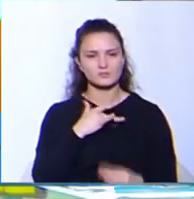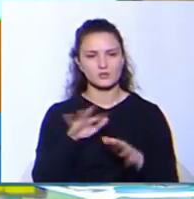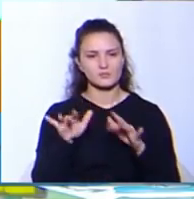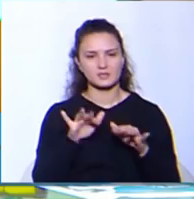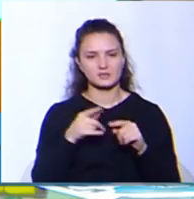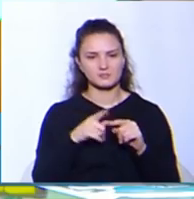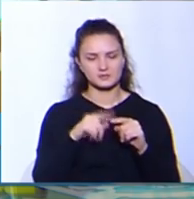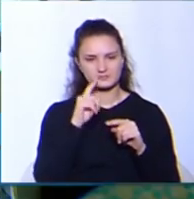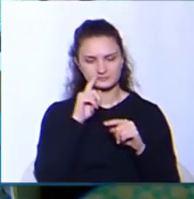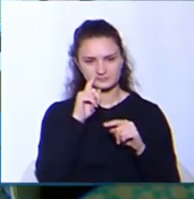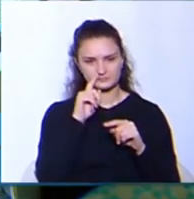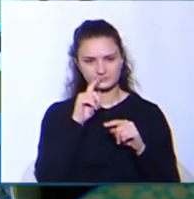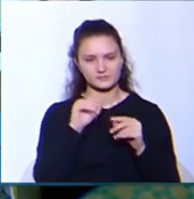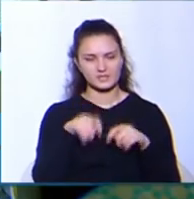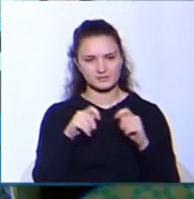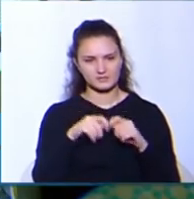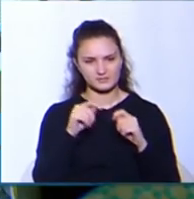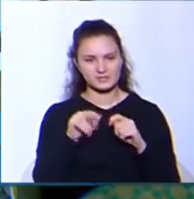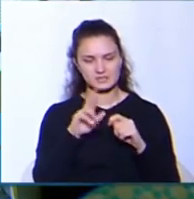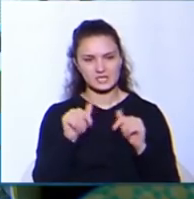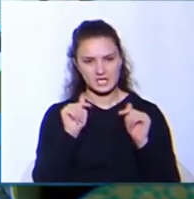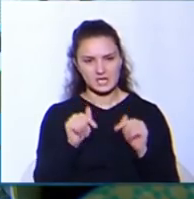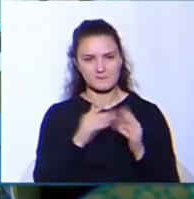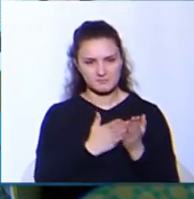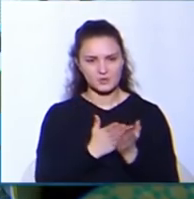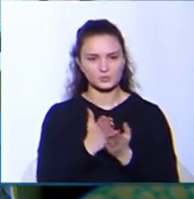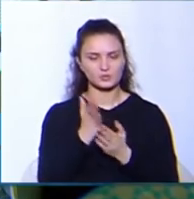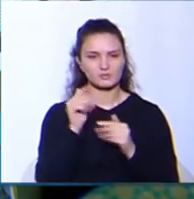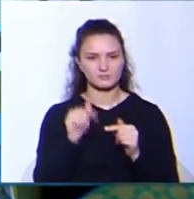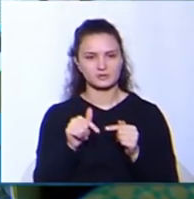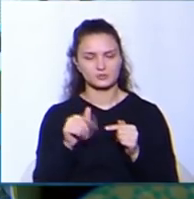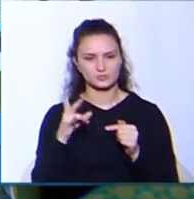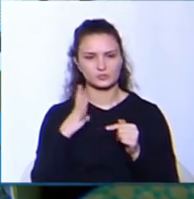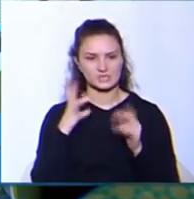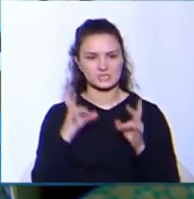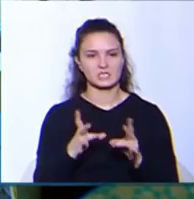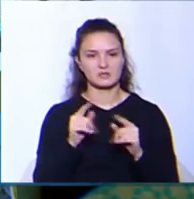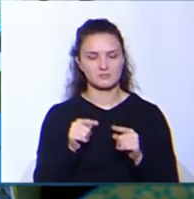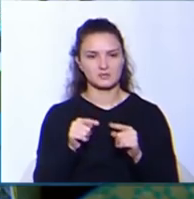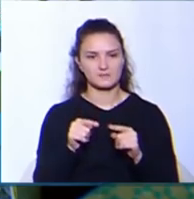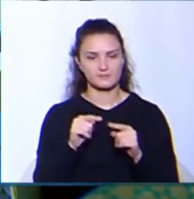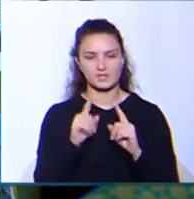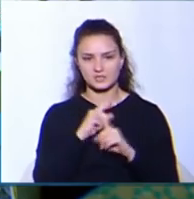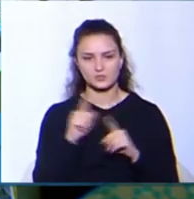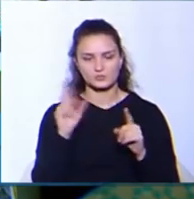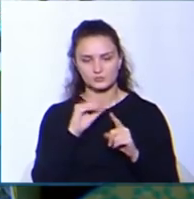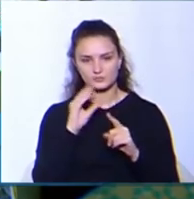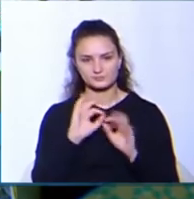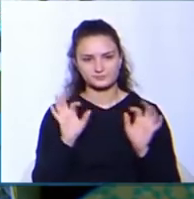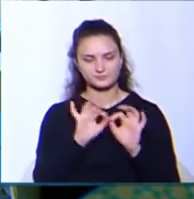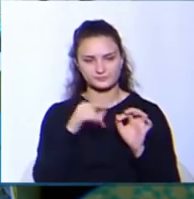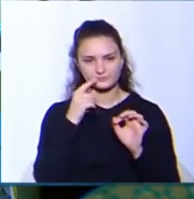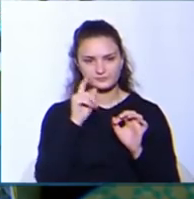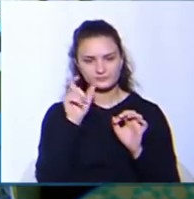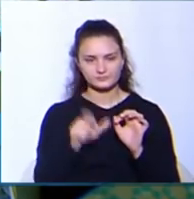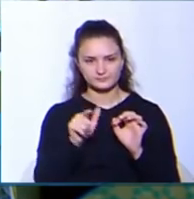მოქმედების რითმის დარღვევას, და აი ამ მიმართულებით მოხდეს დაზიანება. და განსაკუთრებით ახლა როდესაც ლაპარაკია